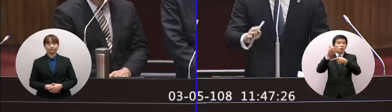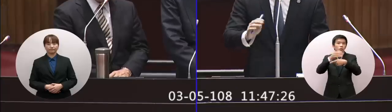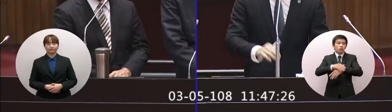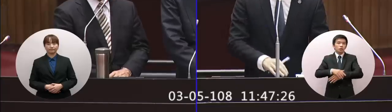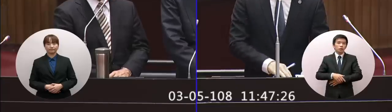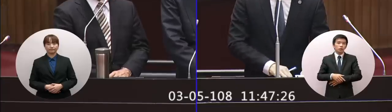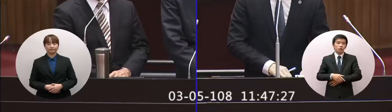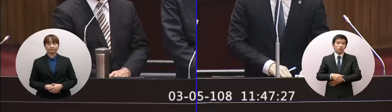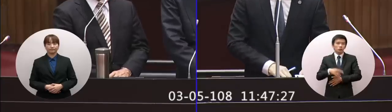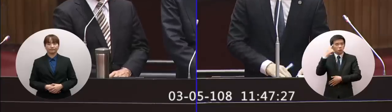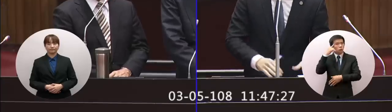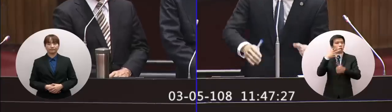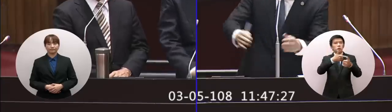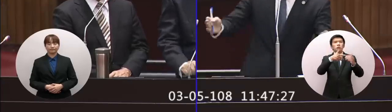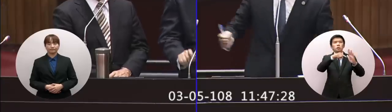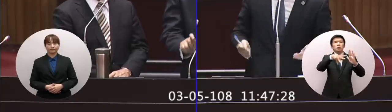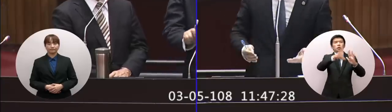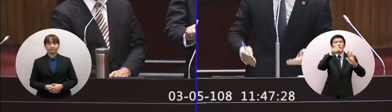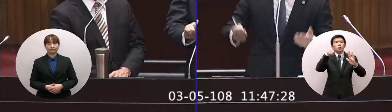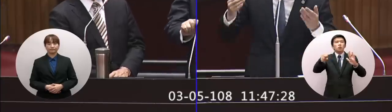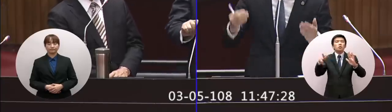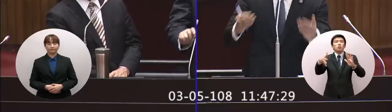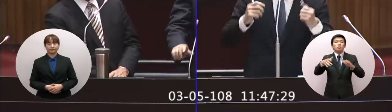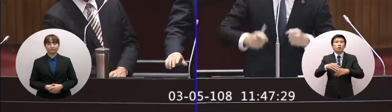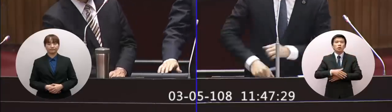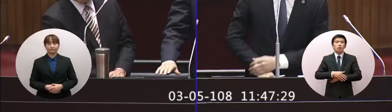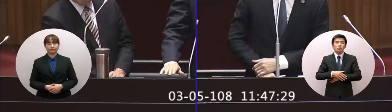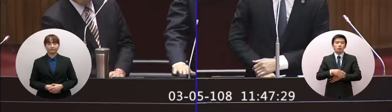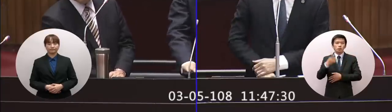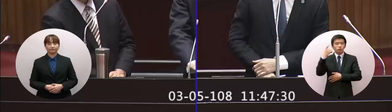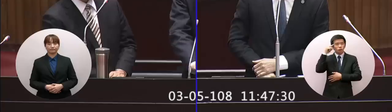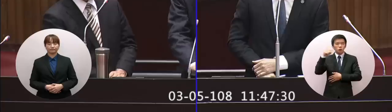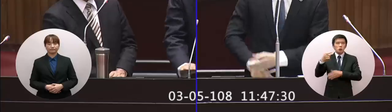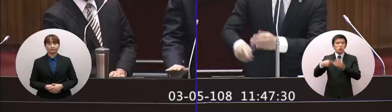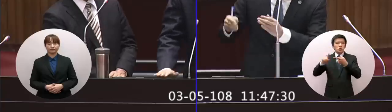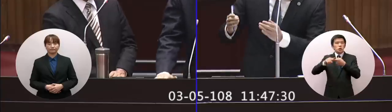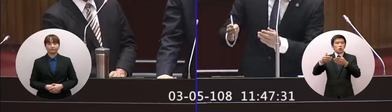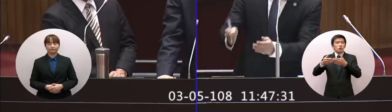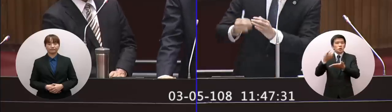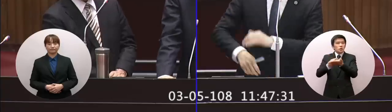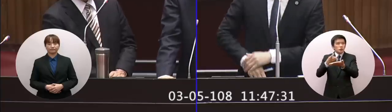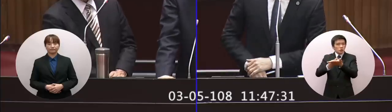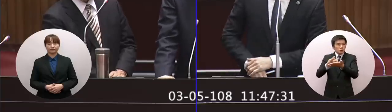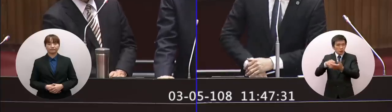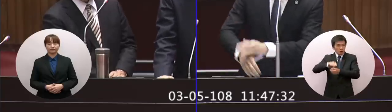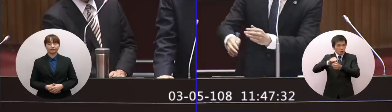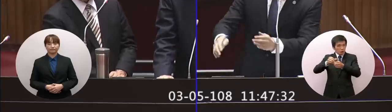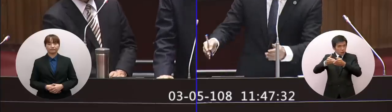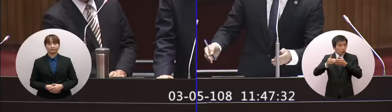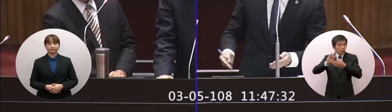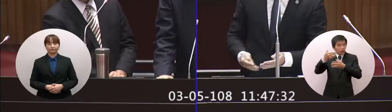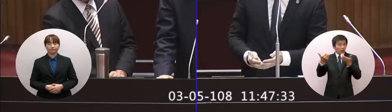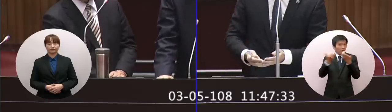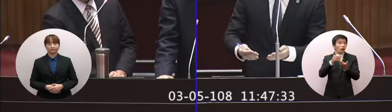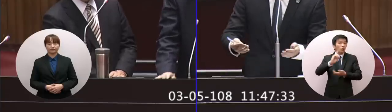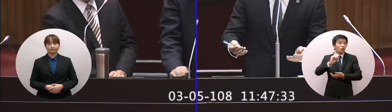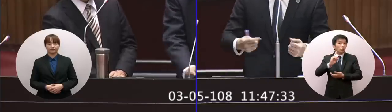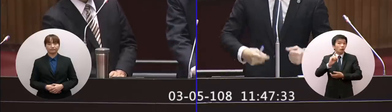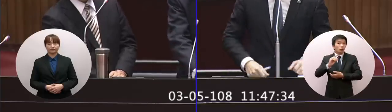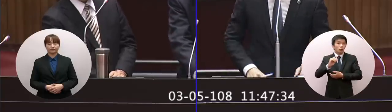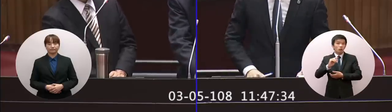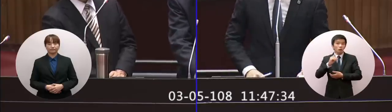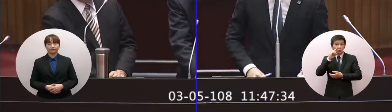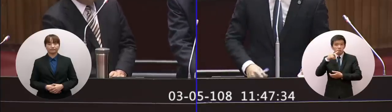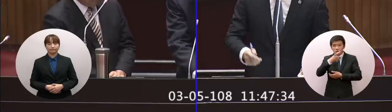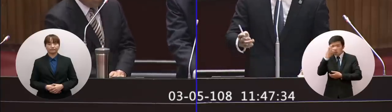长，你感觉哪会安尼啊？因为咱大家拢嘛嘴拢会讲，应该是爱搁较严格啊。连主委嘛讲，啊，结果咱调出来来看，